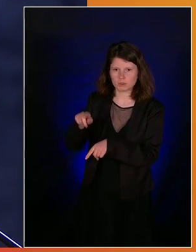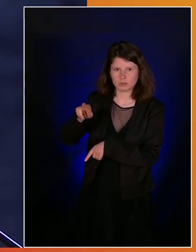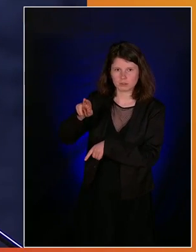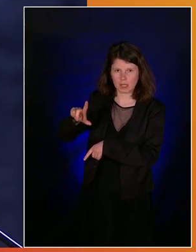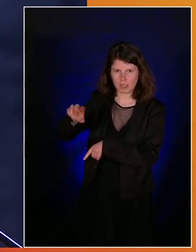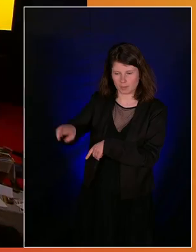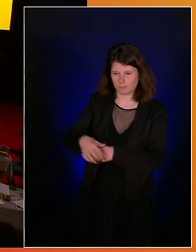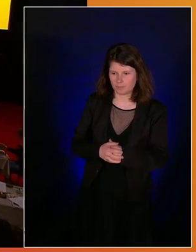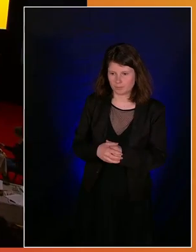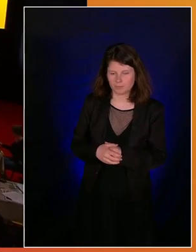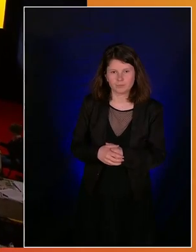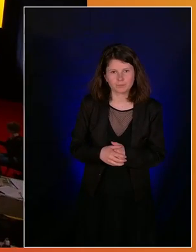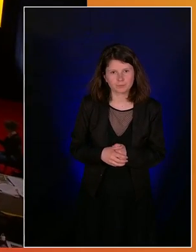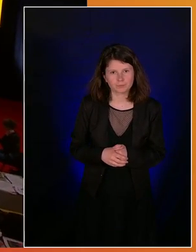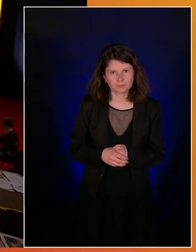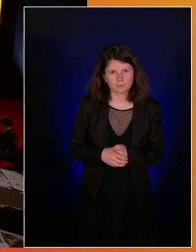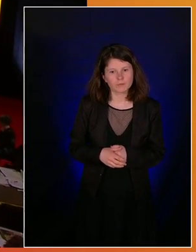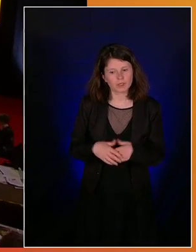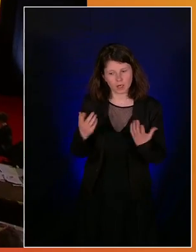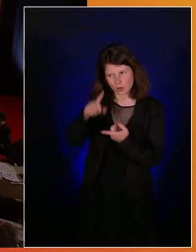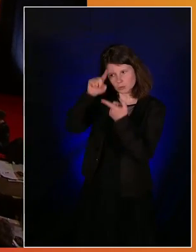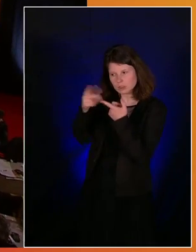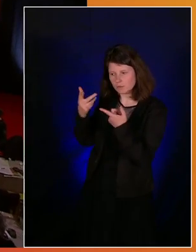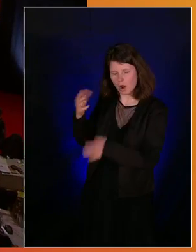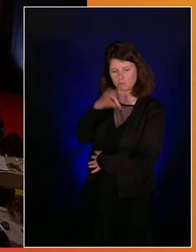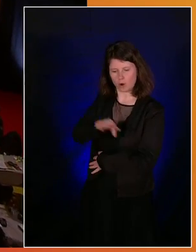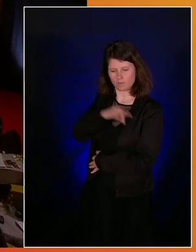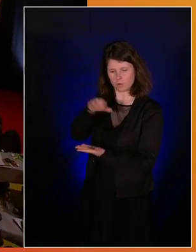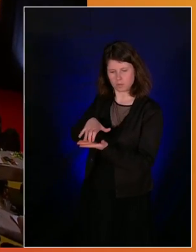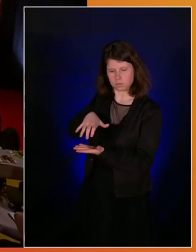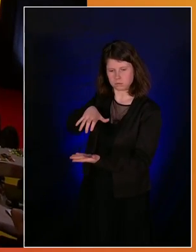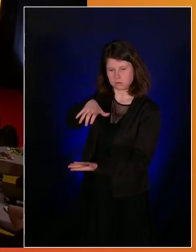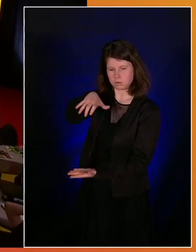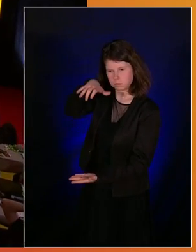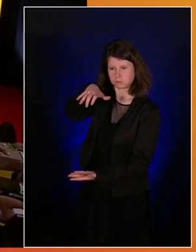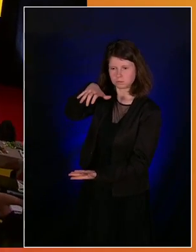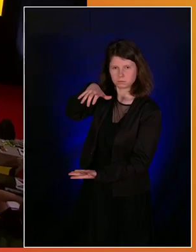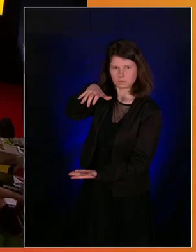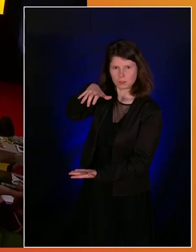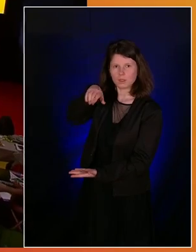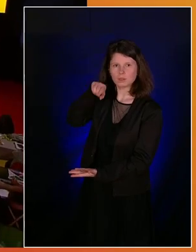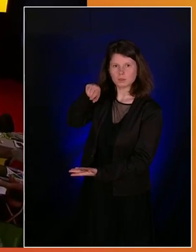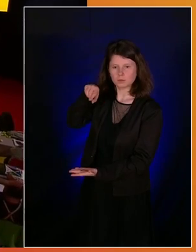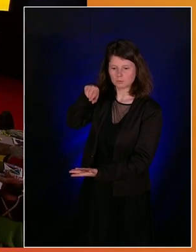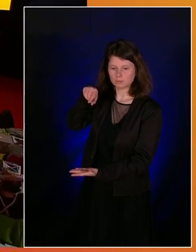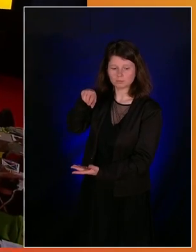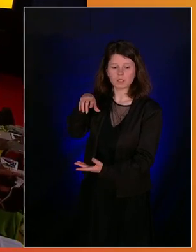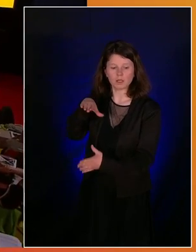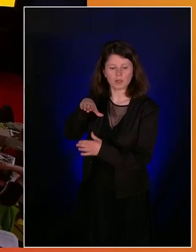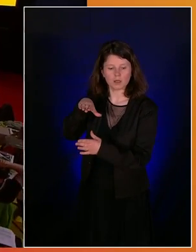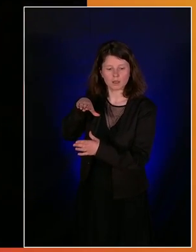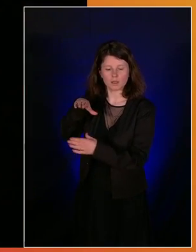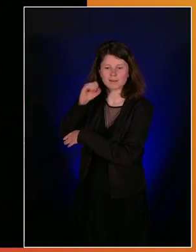recherche la libre recherche de profit maximum en liquidant ce syndicalisme dans son ensemble le dernier rompard contre l'exploitation